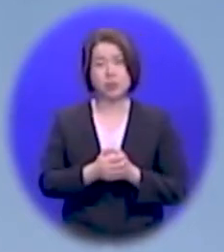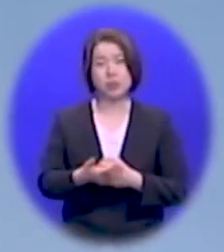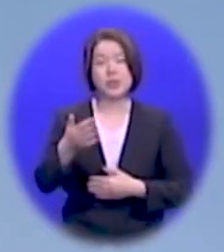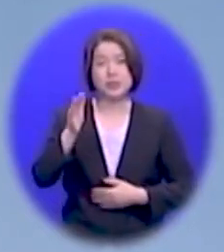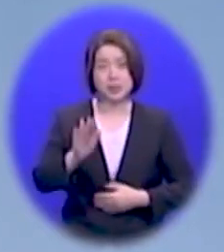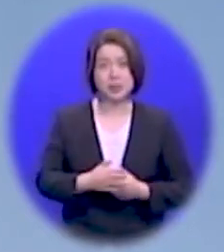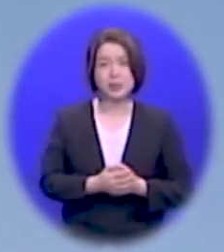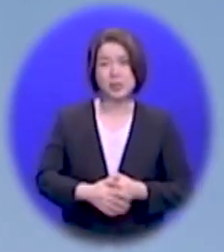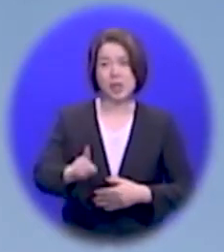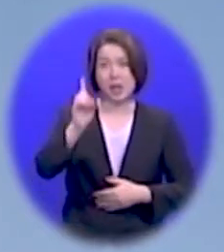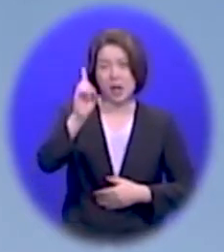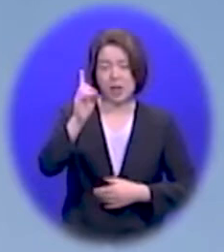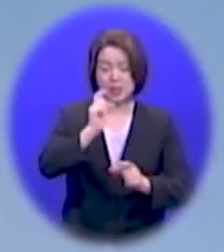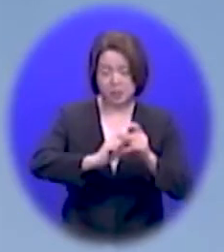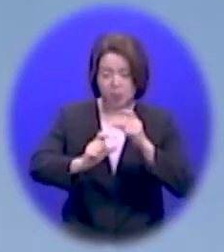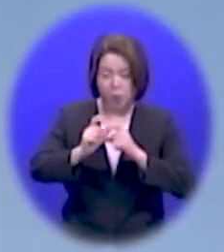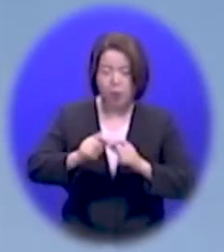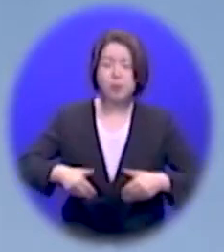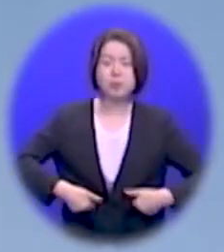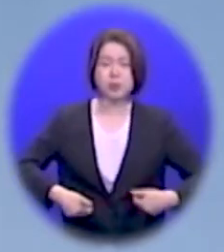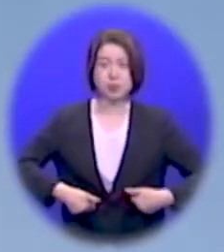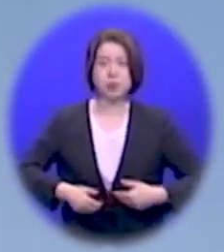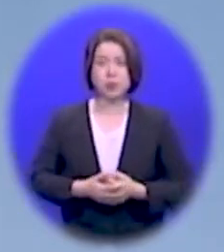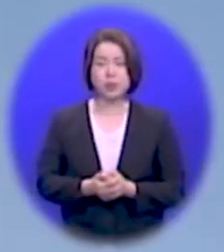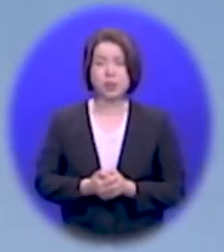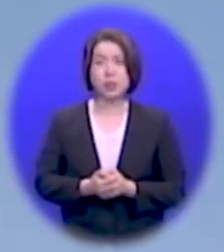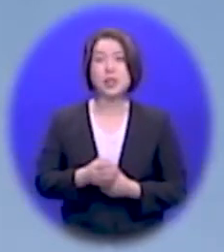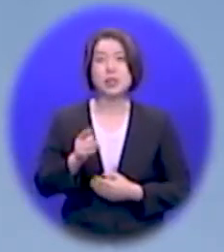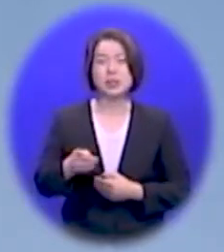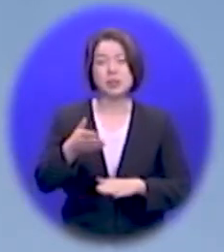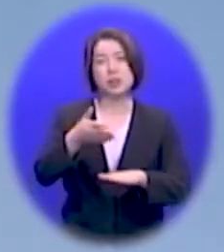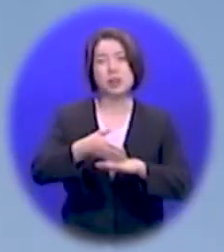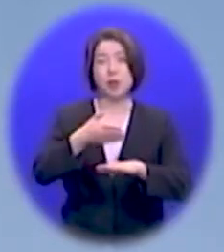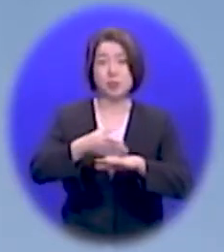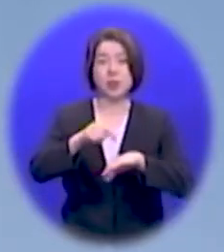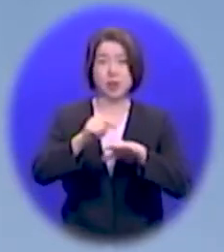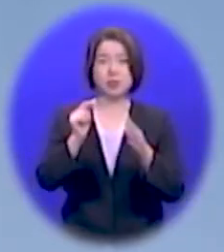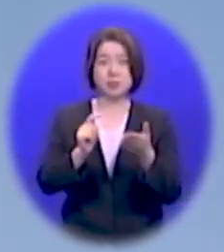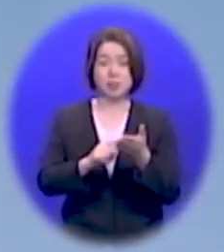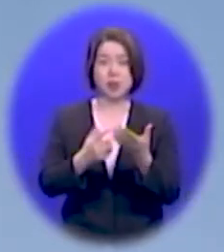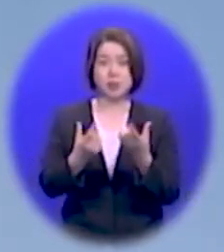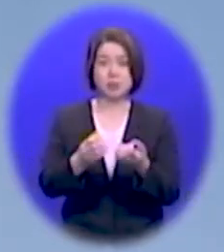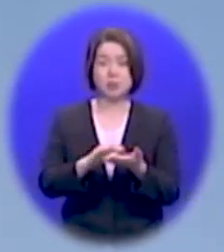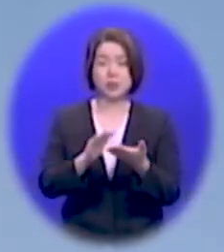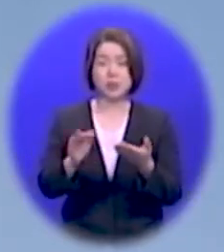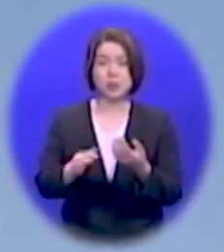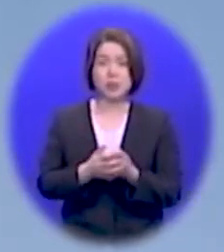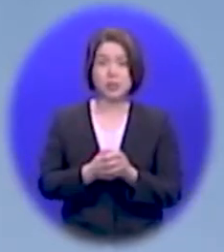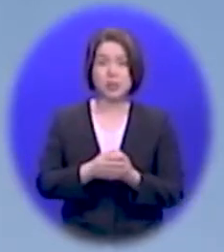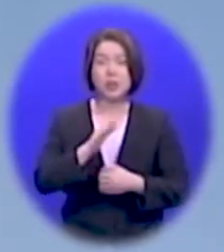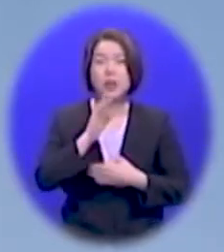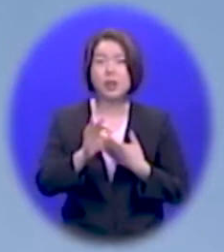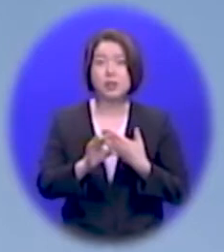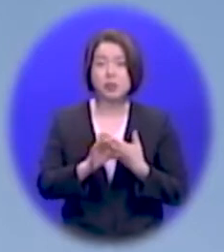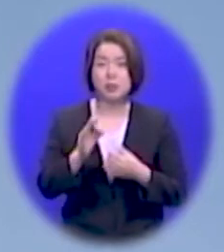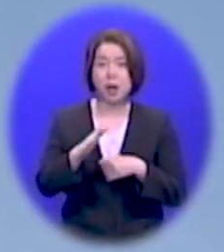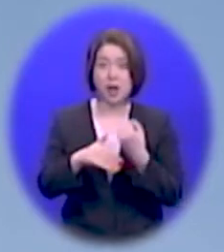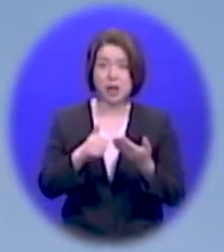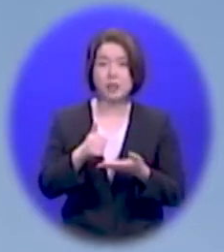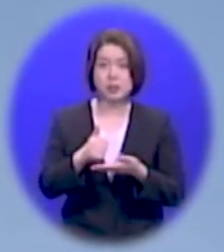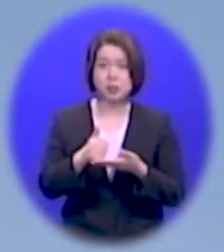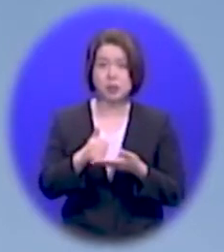한가지 기가 더 필요합니다 그건 감사하는 마 그러면 하나님은